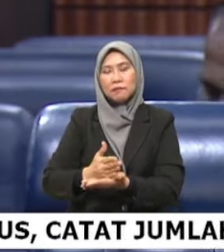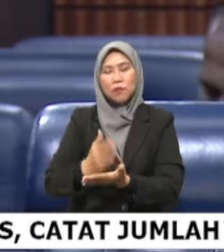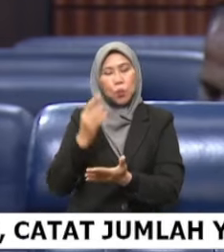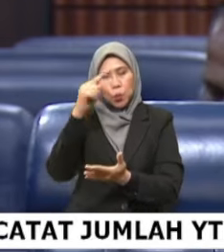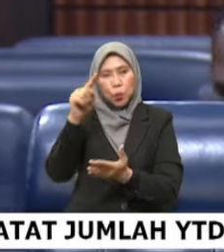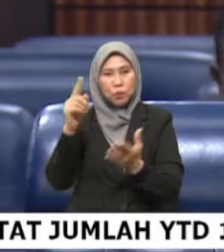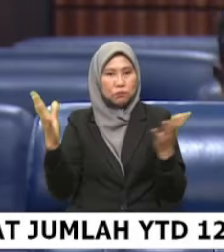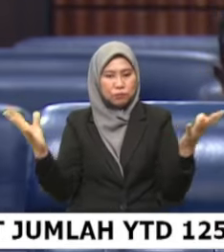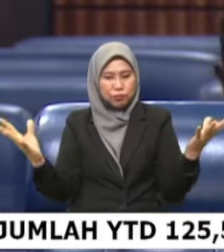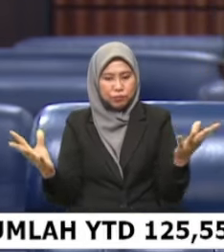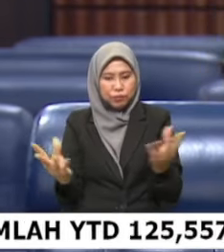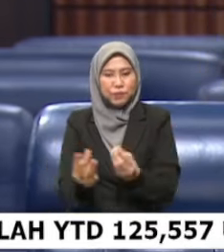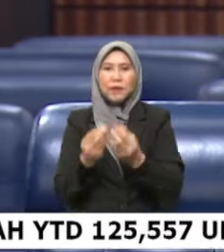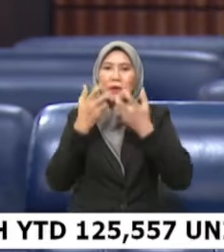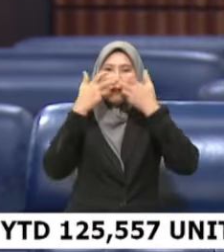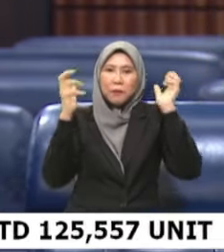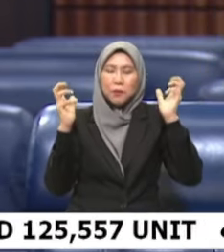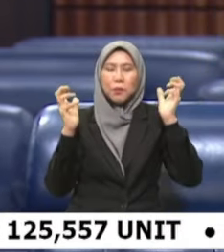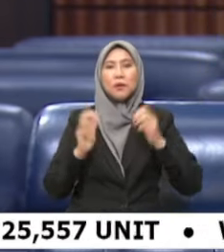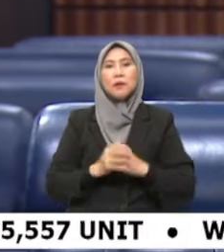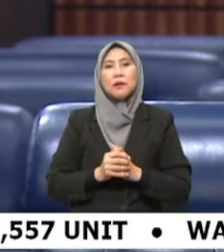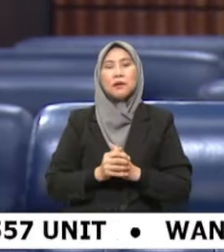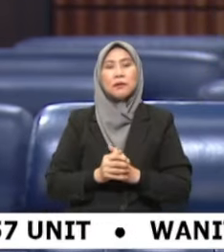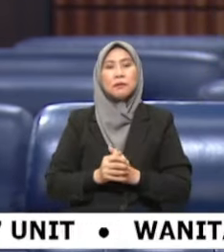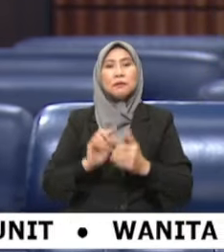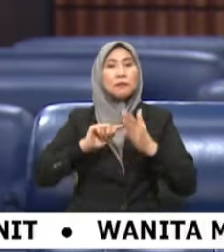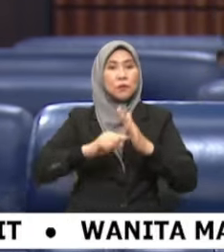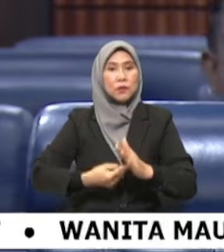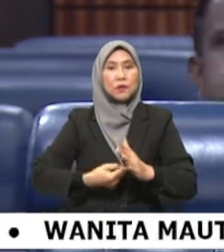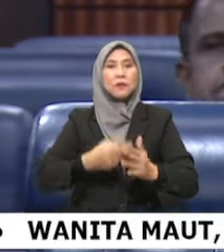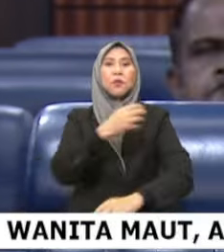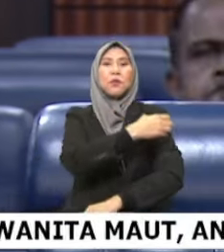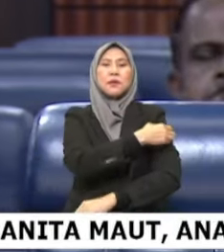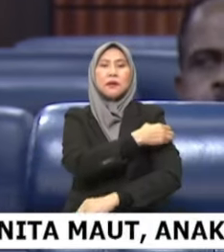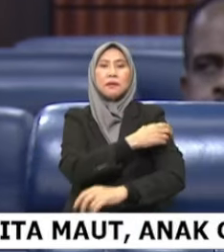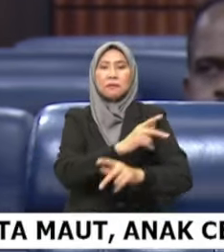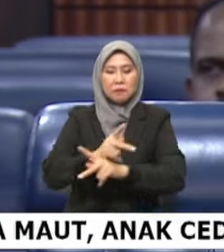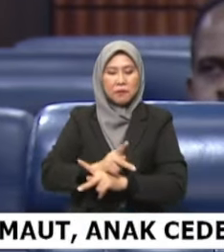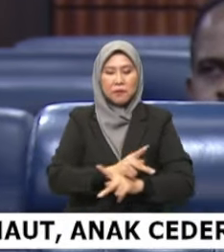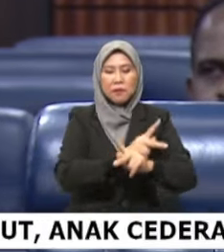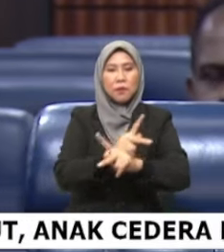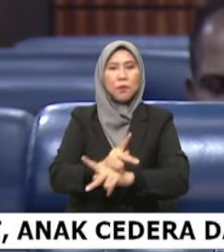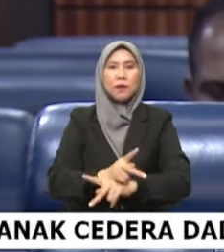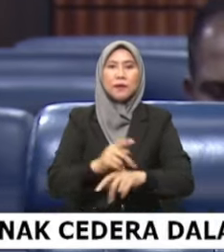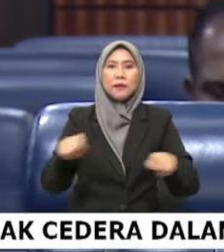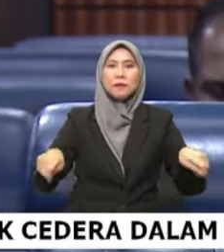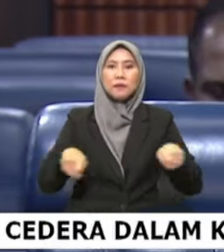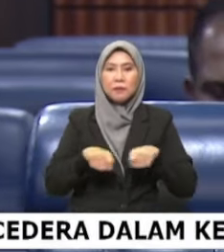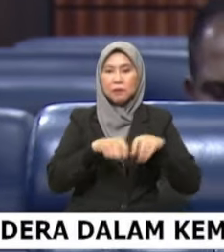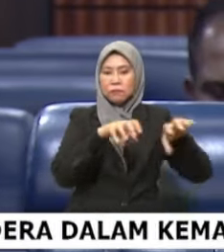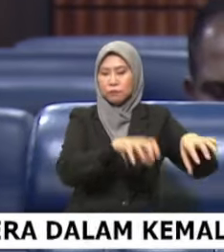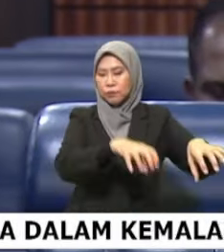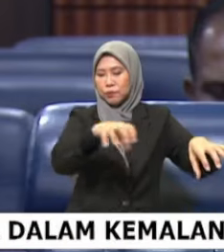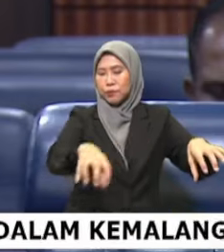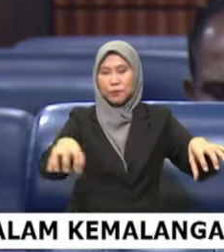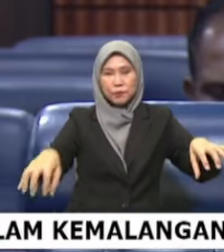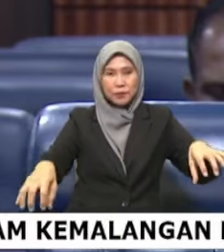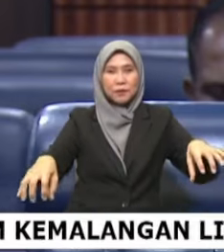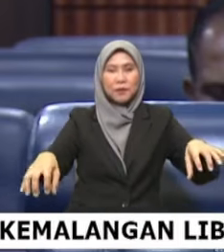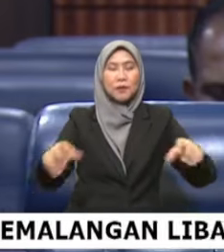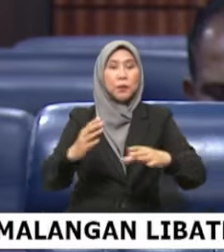Malaya melalui rontaan penguatkuasaan dan pengawalan boots on the ground melalui